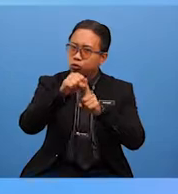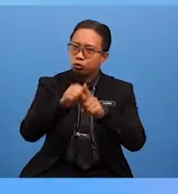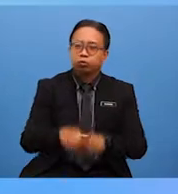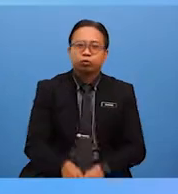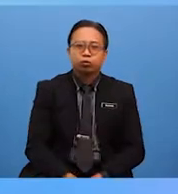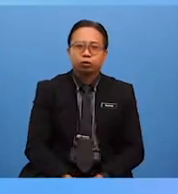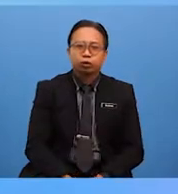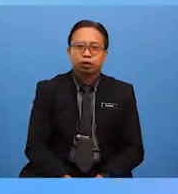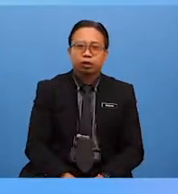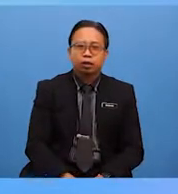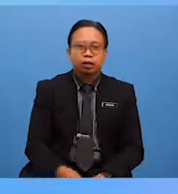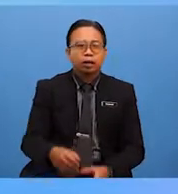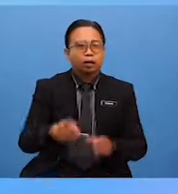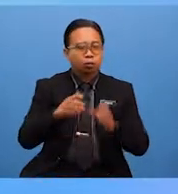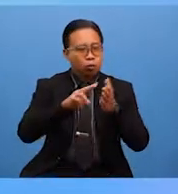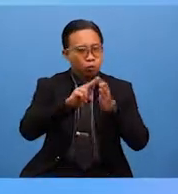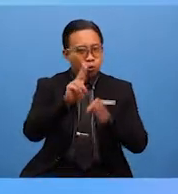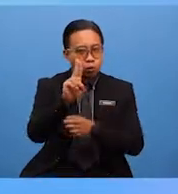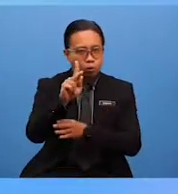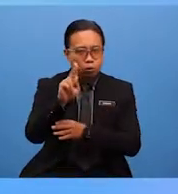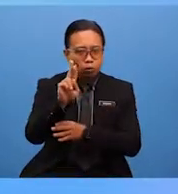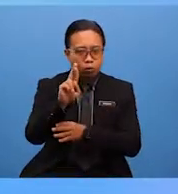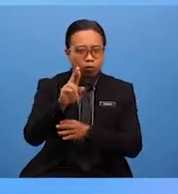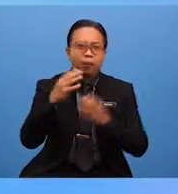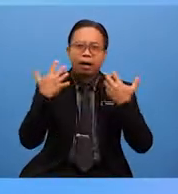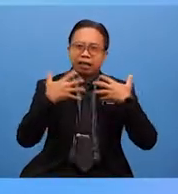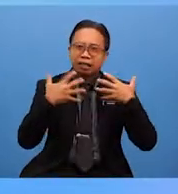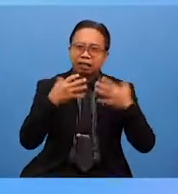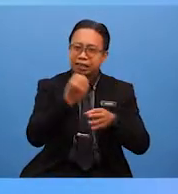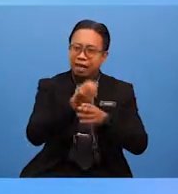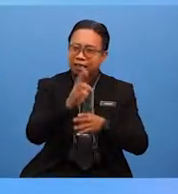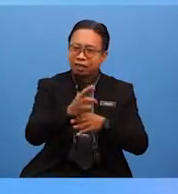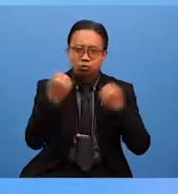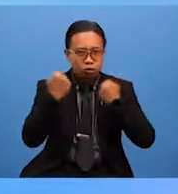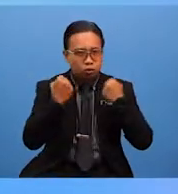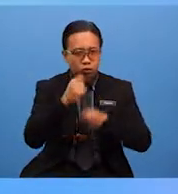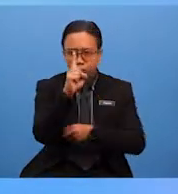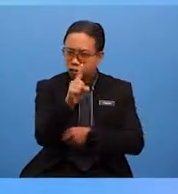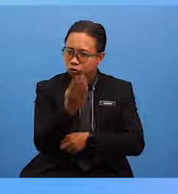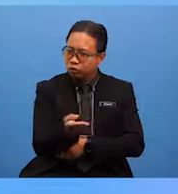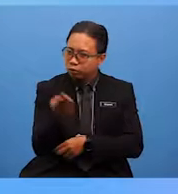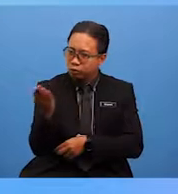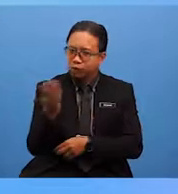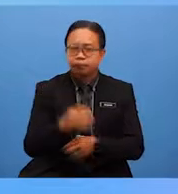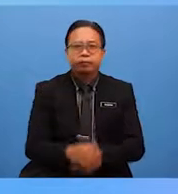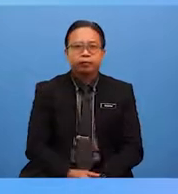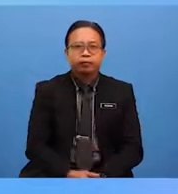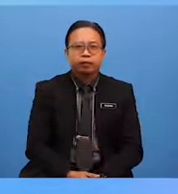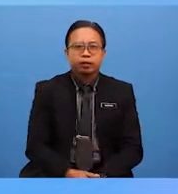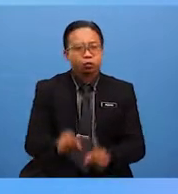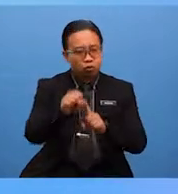ialah darjah kepanasan atau kesejukan sesuatu objek Hai suhu